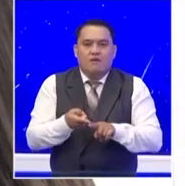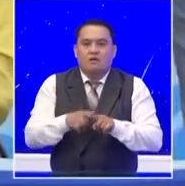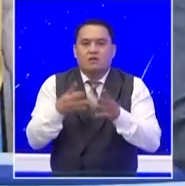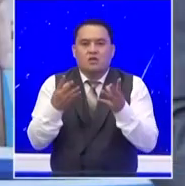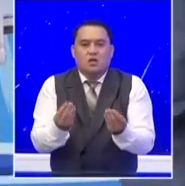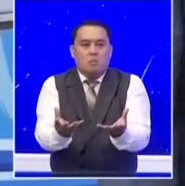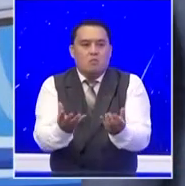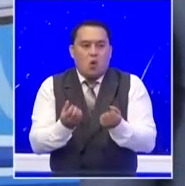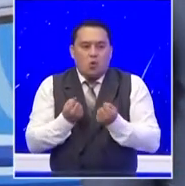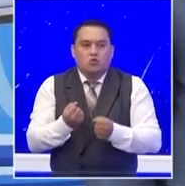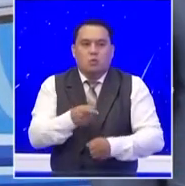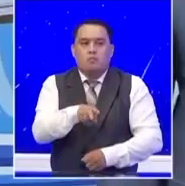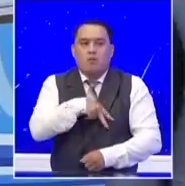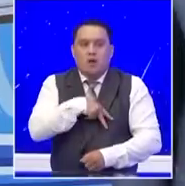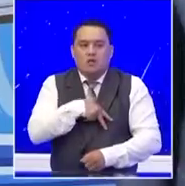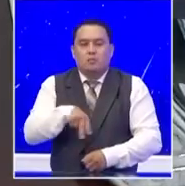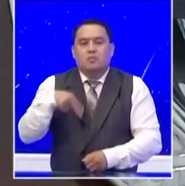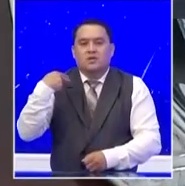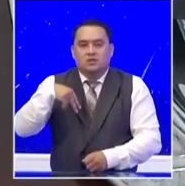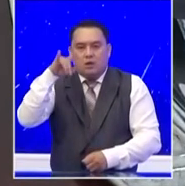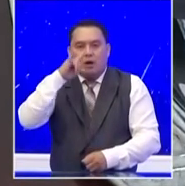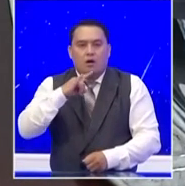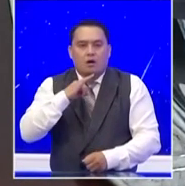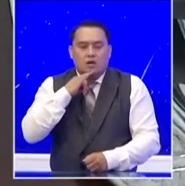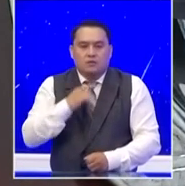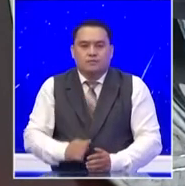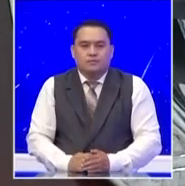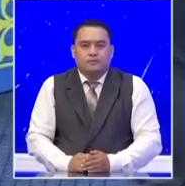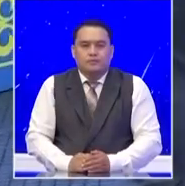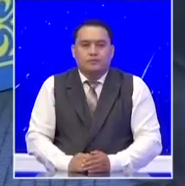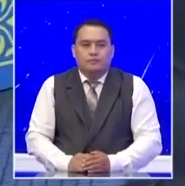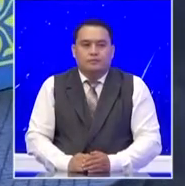день получили специальную медаль от президента страны Халык алғысы.